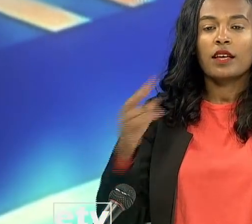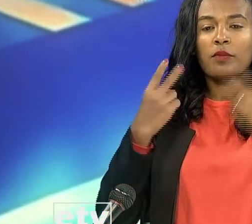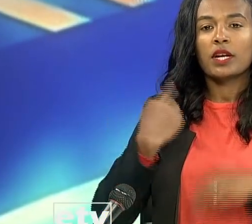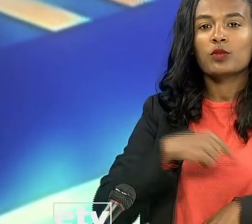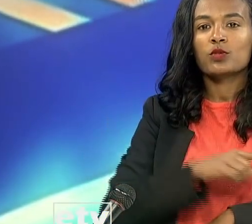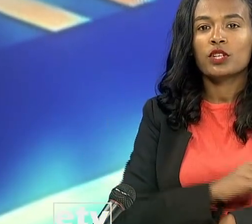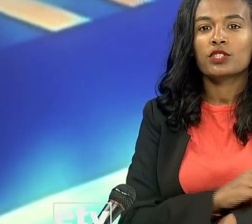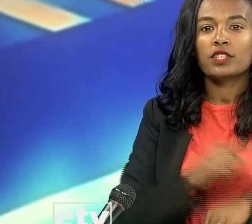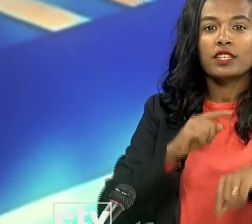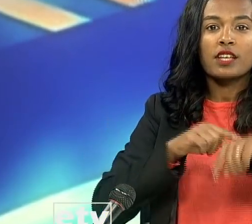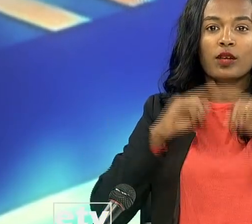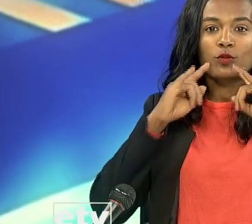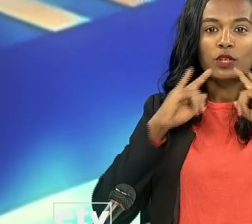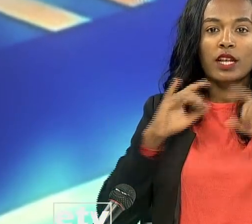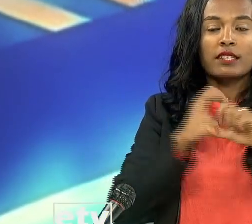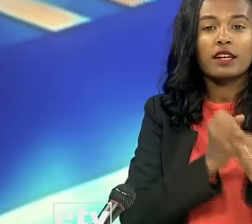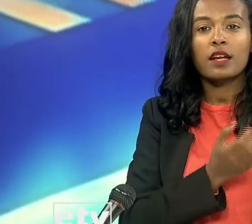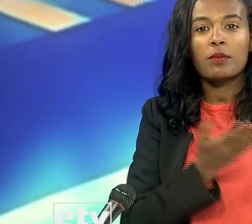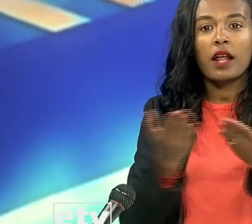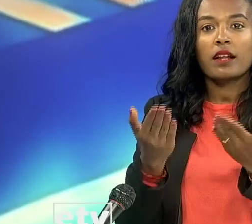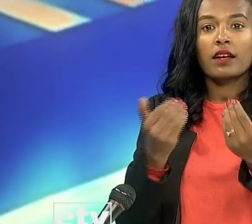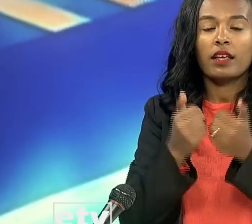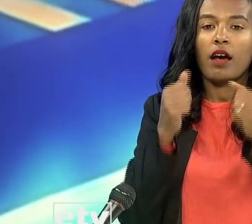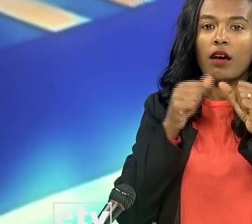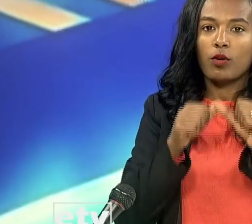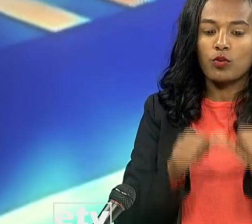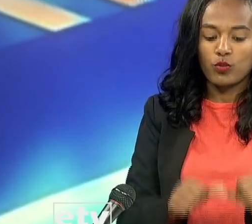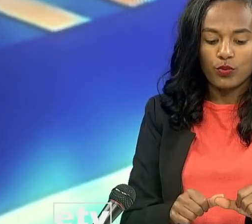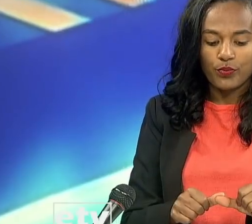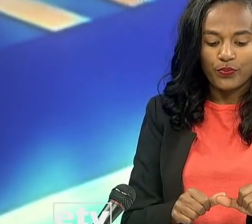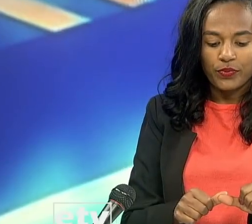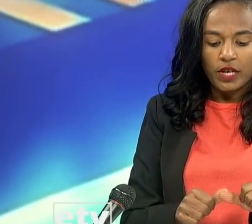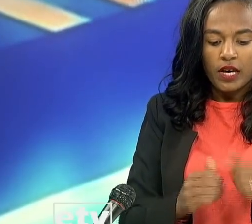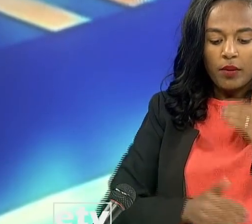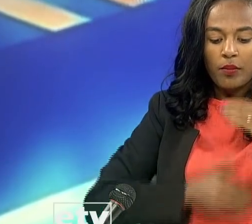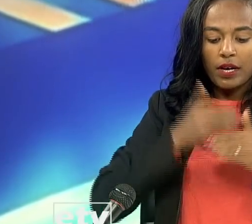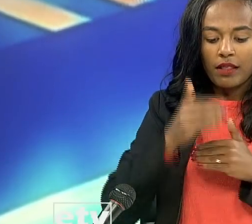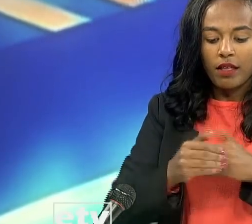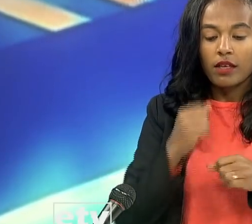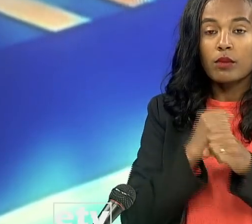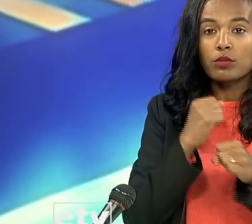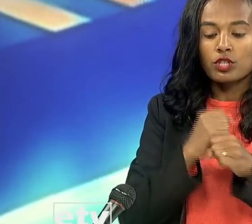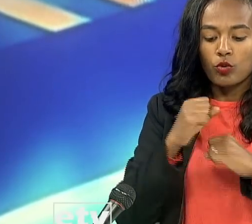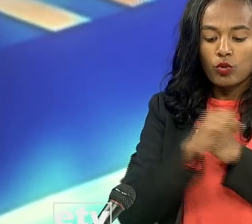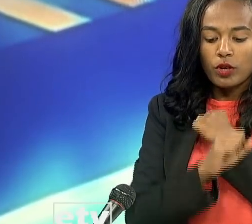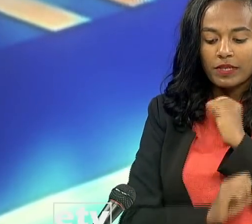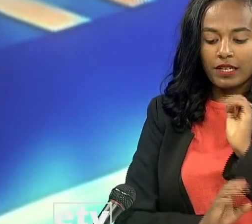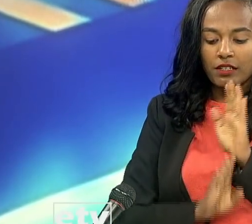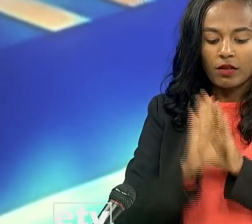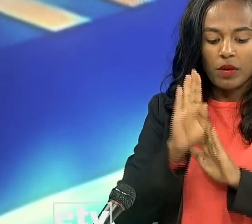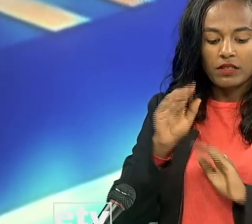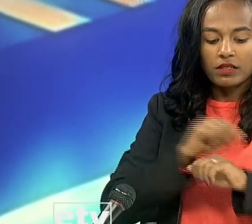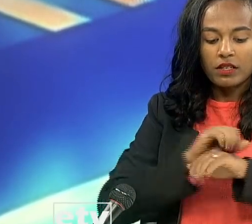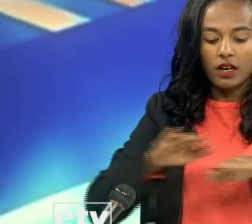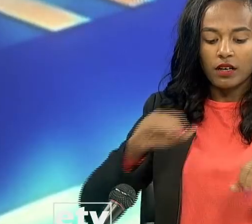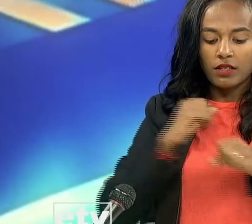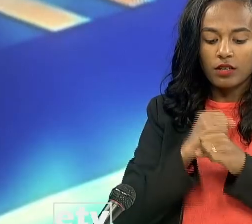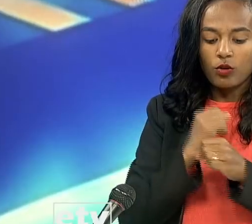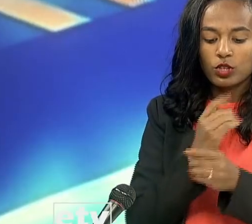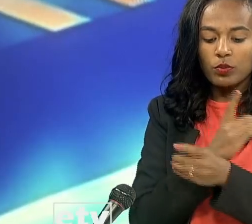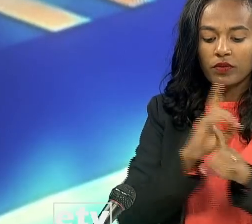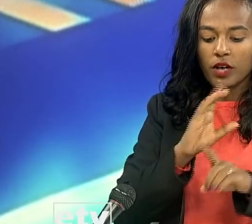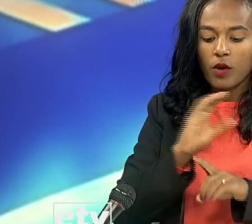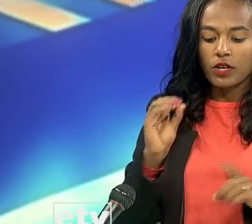ጤና ይስጥልን ተመልካቾቻችን፣ የሰዓቱን ዜና ይዘን ቀርበናል። ከኛ ጋር ሁኑ። በቀጣይ የሚሰሩ የመሰረተ ልማት